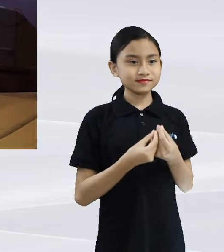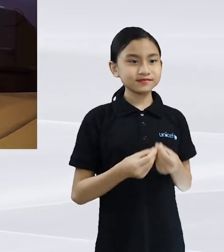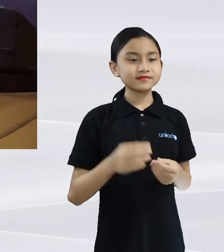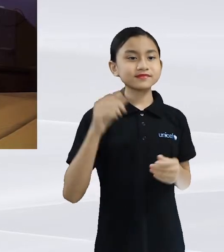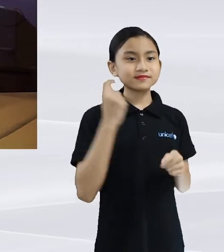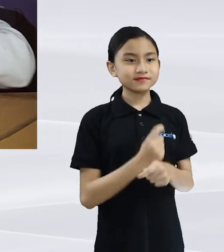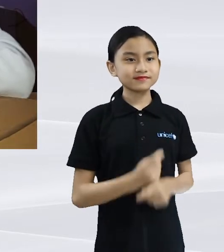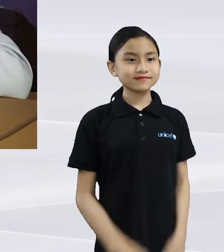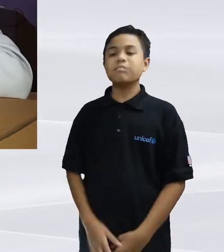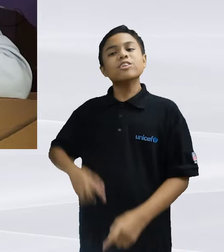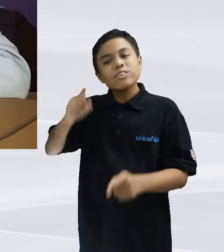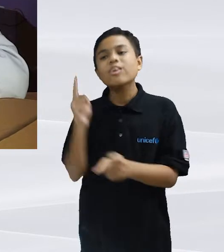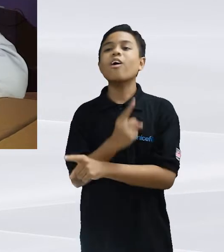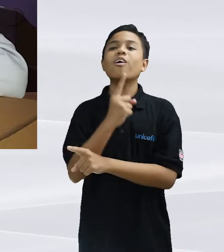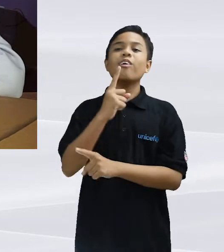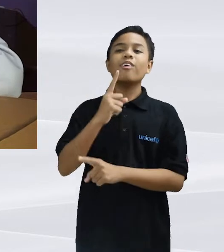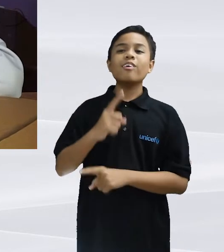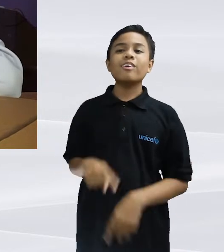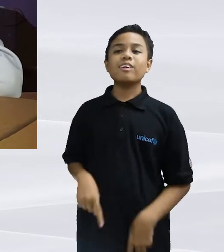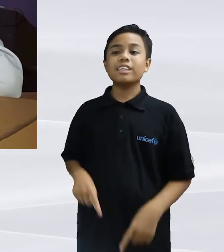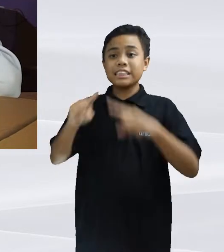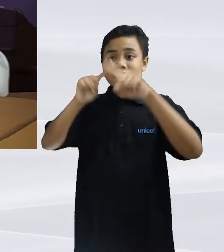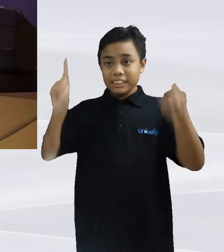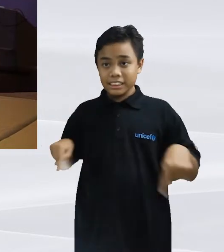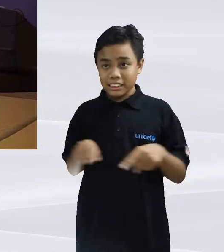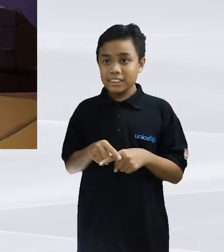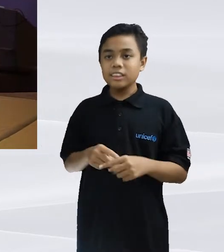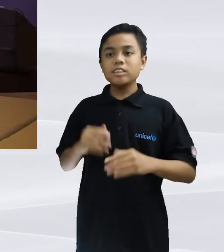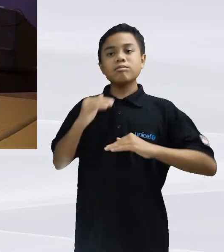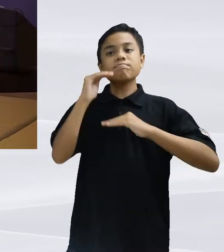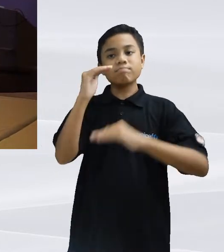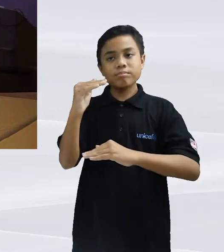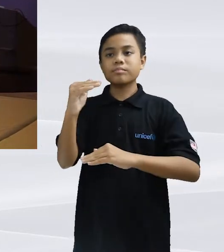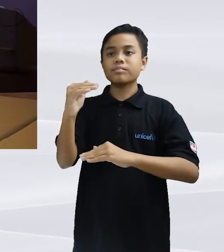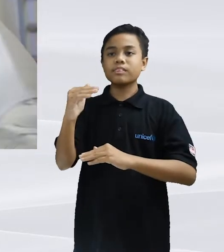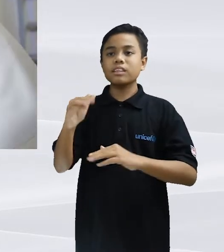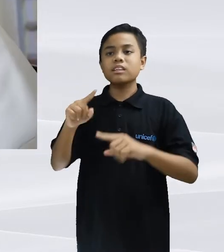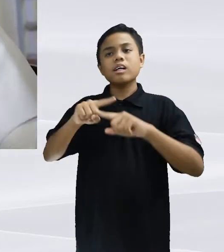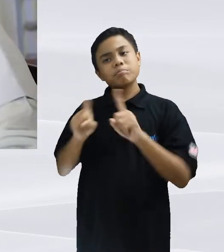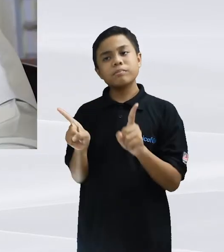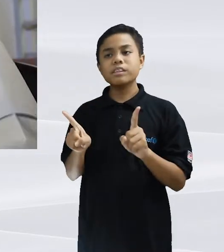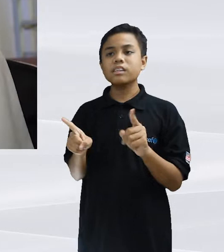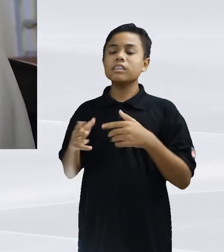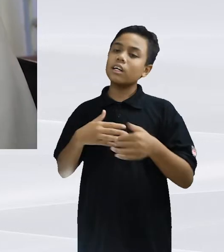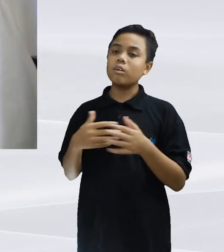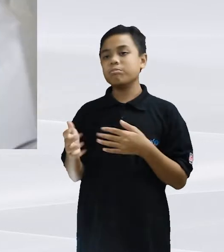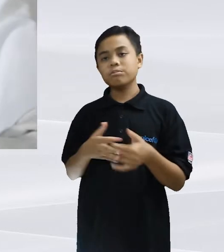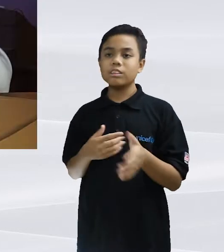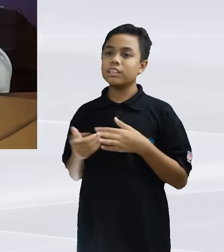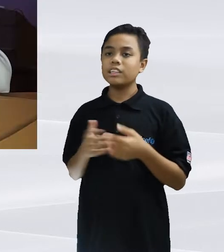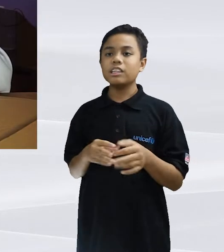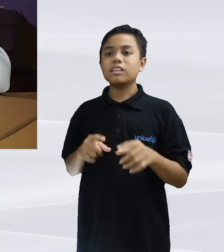tepat dan jitu. Ya, betul. Jadi, kita dihadkan oleh papan pengembangan kita ini. Tetapi tidak